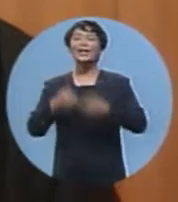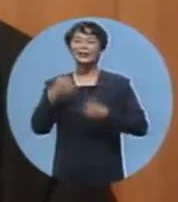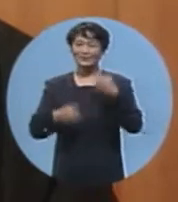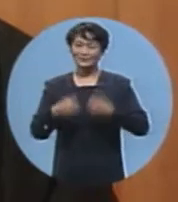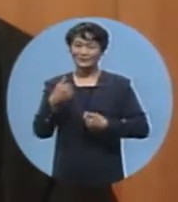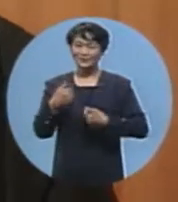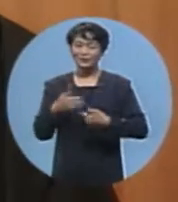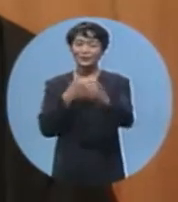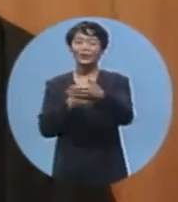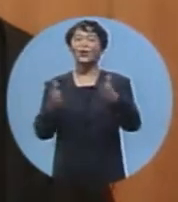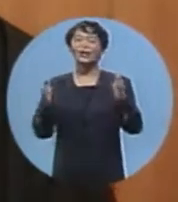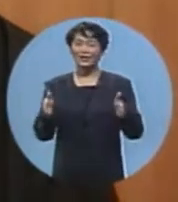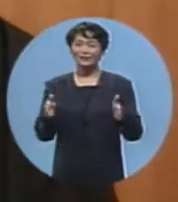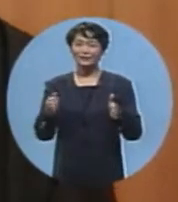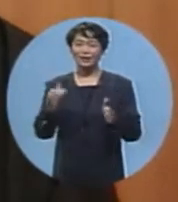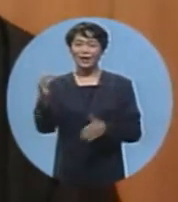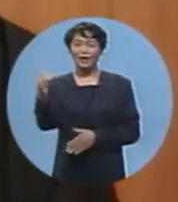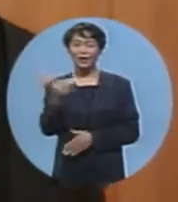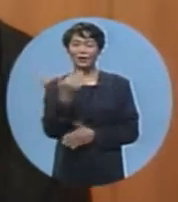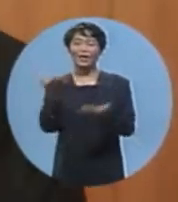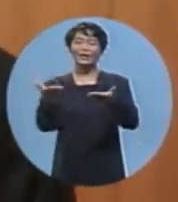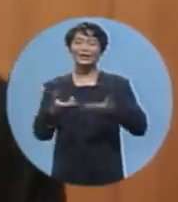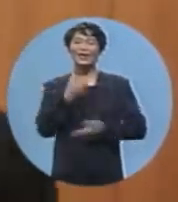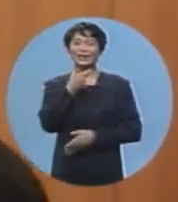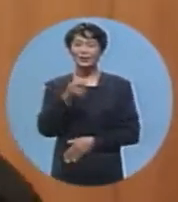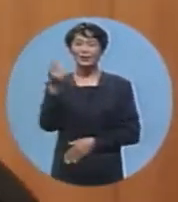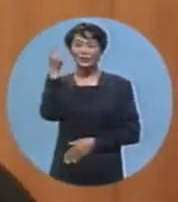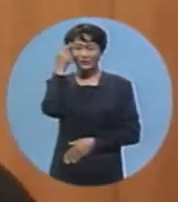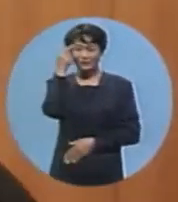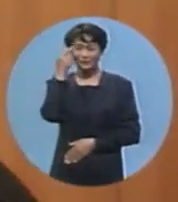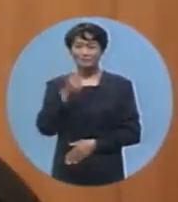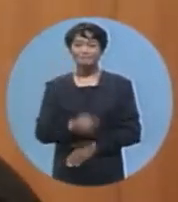コーナーでございます。ご覧いただきたいと思います。